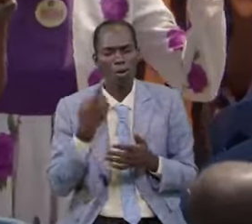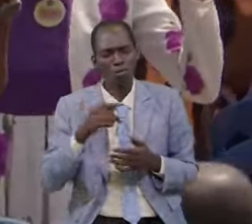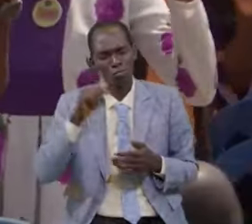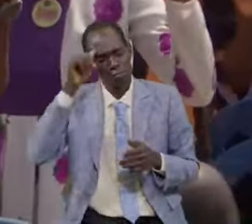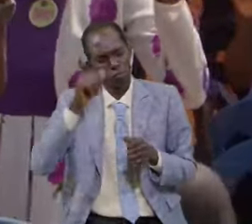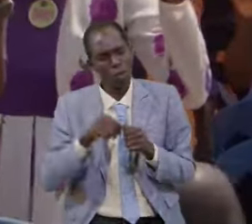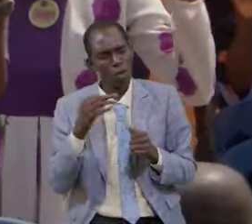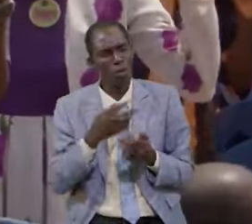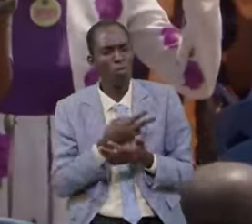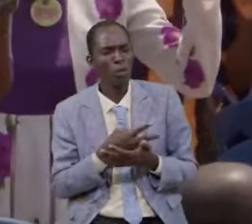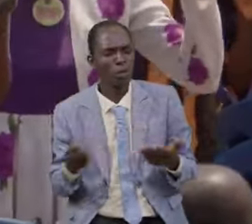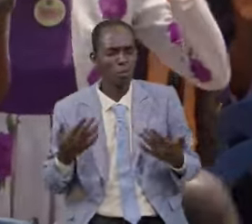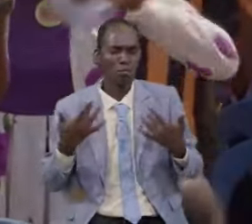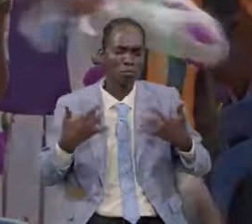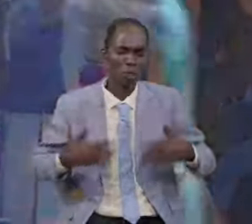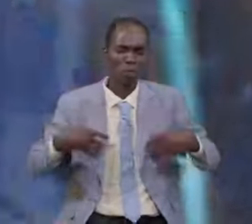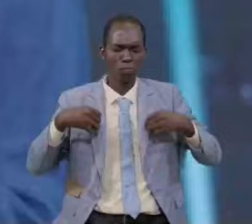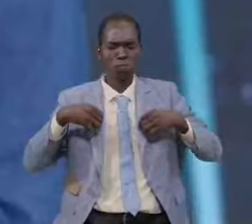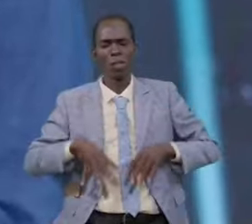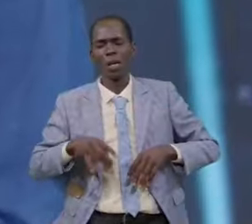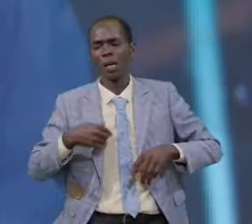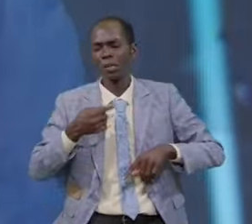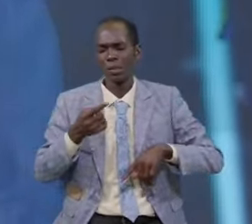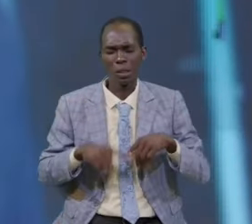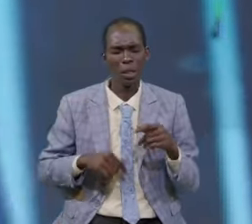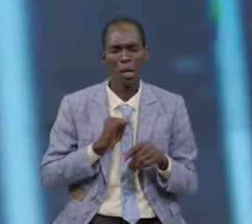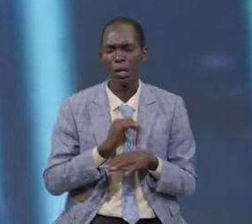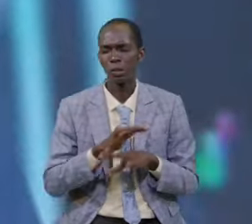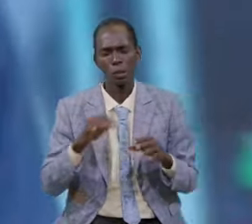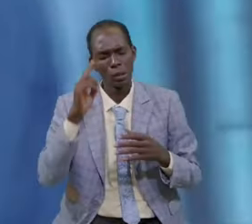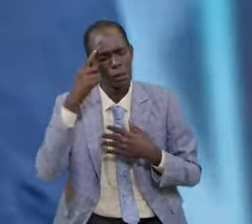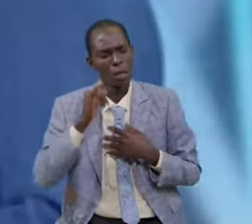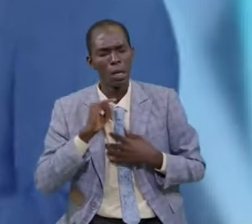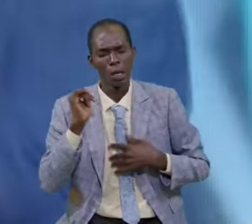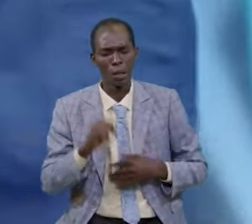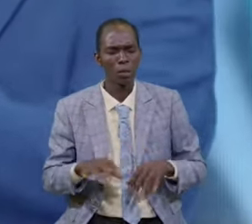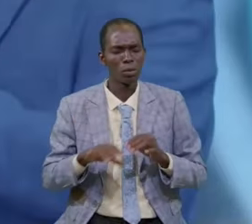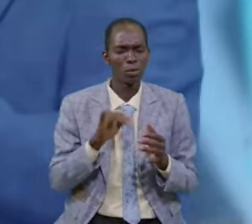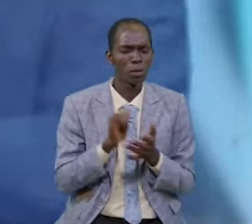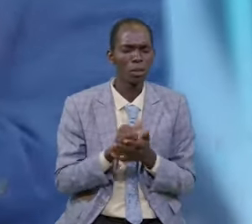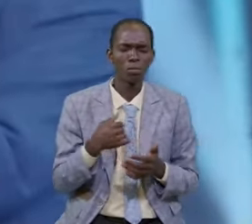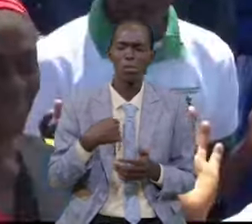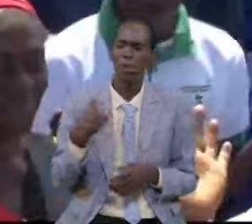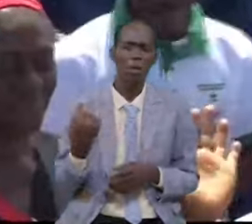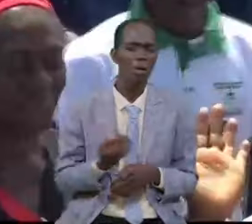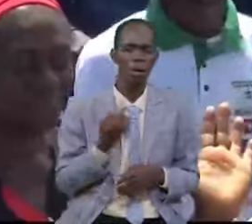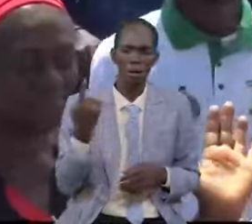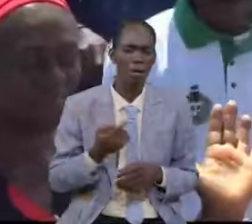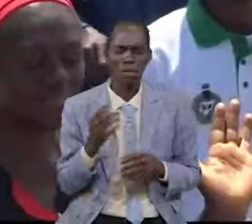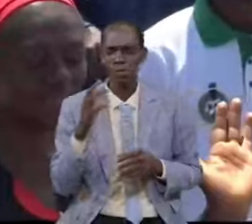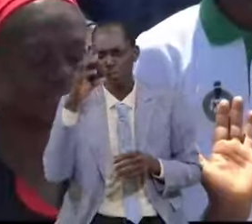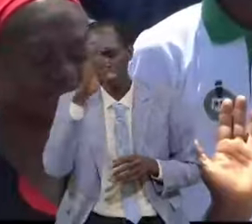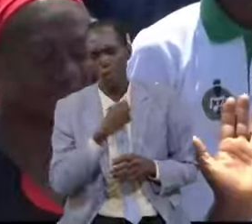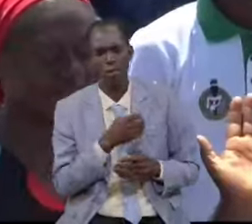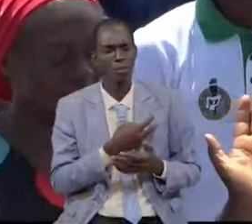le découragement, je ne peux pas, je ne pense pas que je peux le faire, je suis toujours derrière. Je